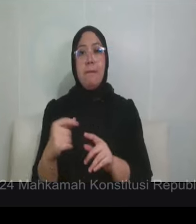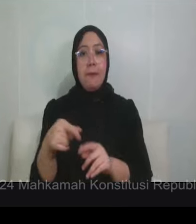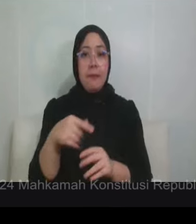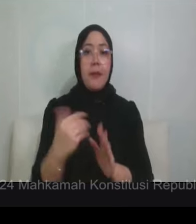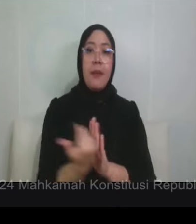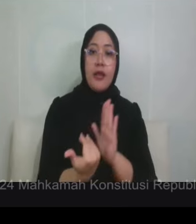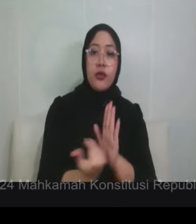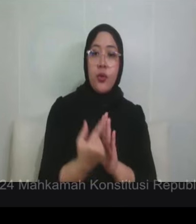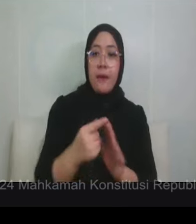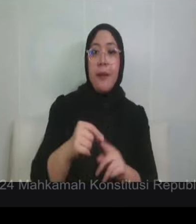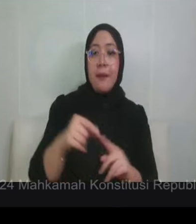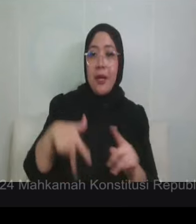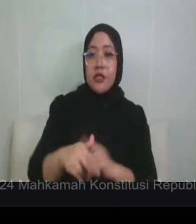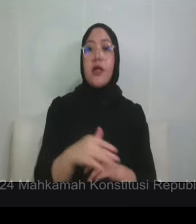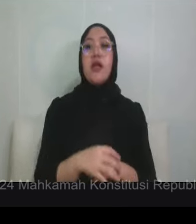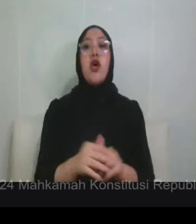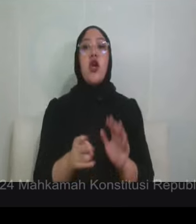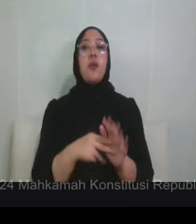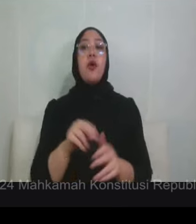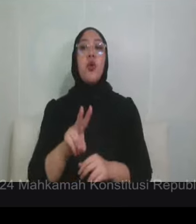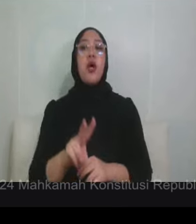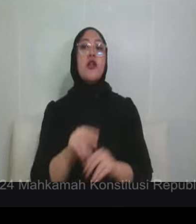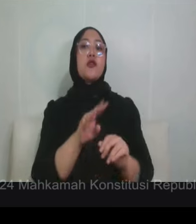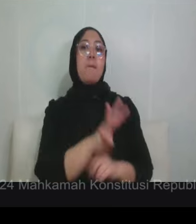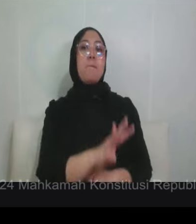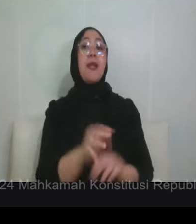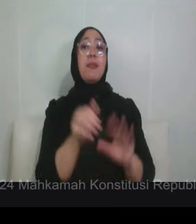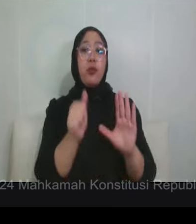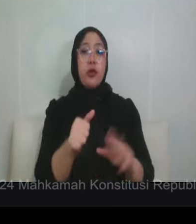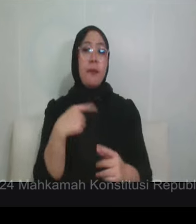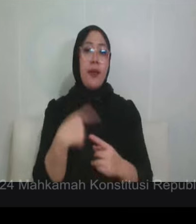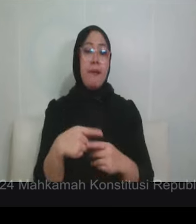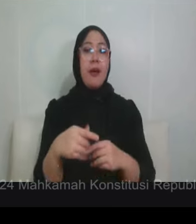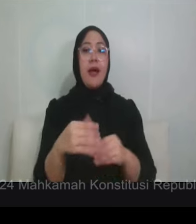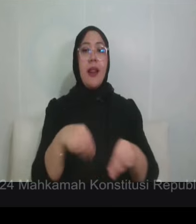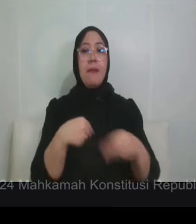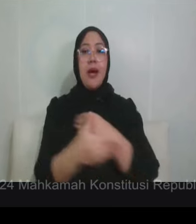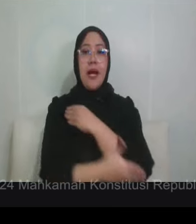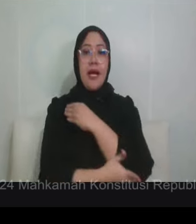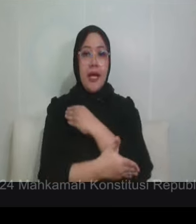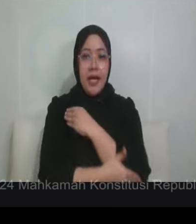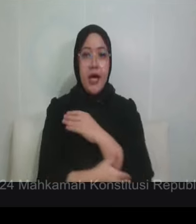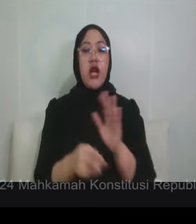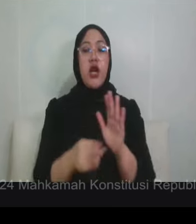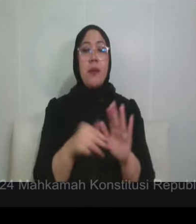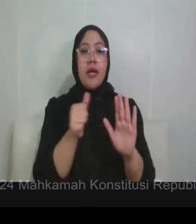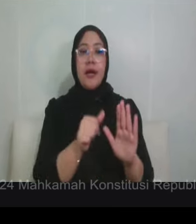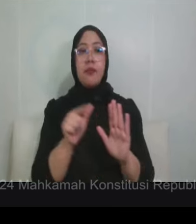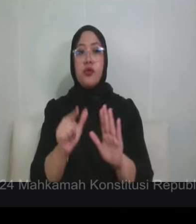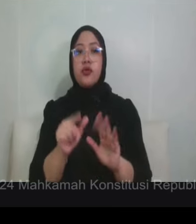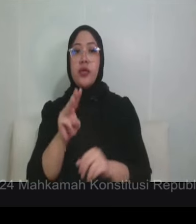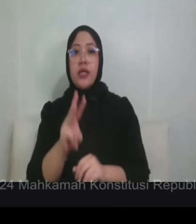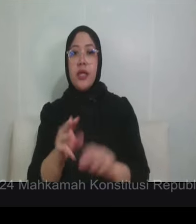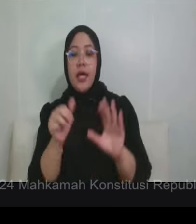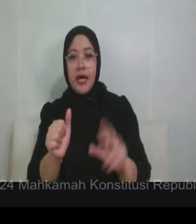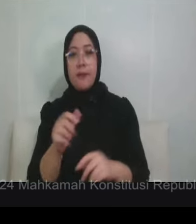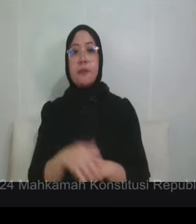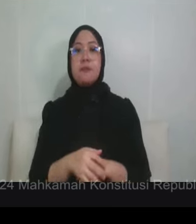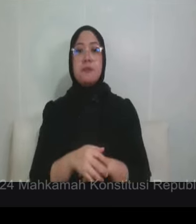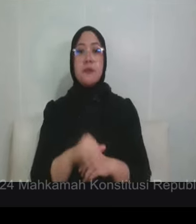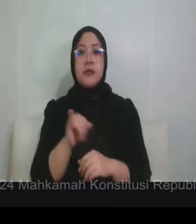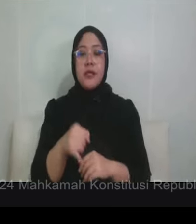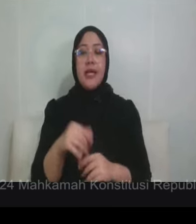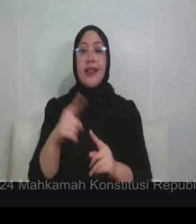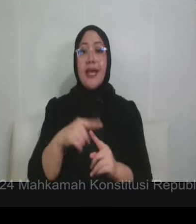2021 nomor 200 46 tambah nembara negara rep Indonesia nomor 6736 menjadi tata cara